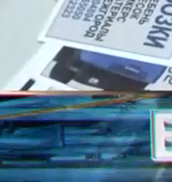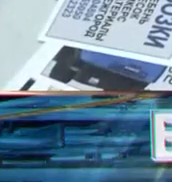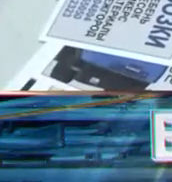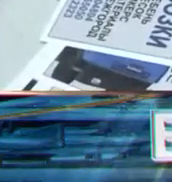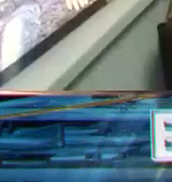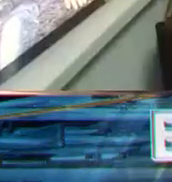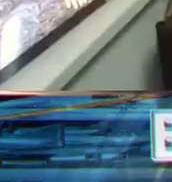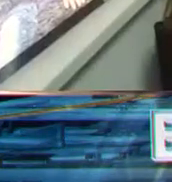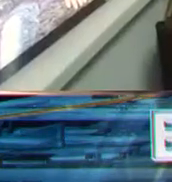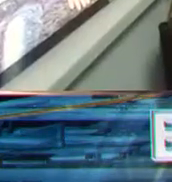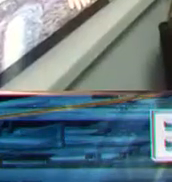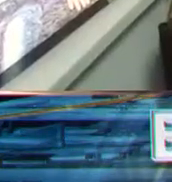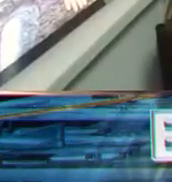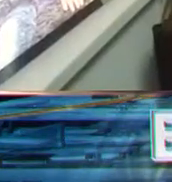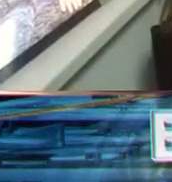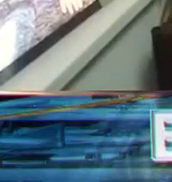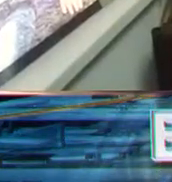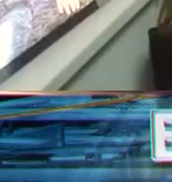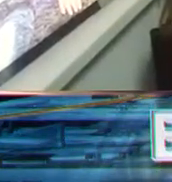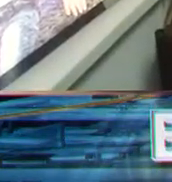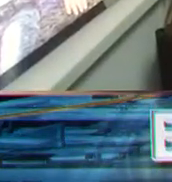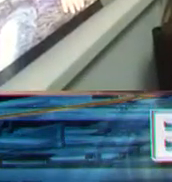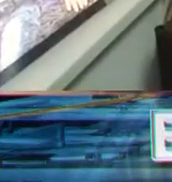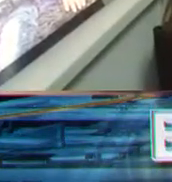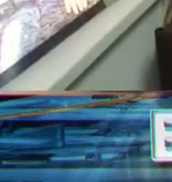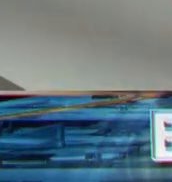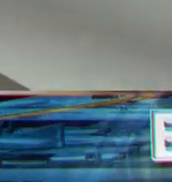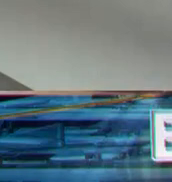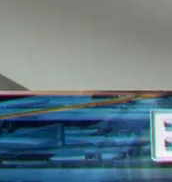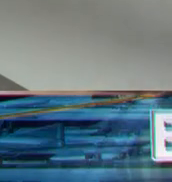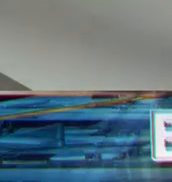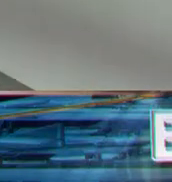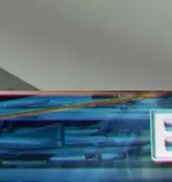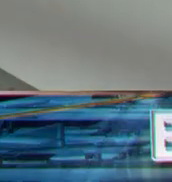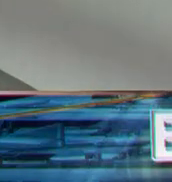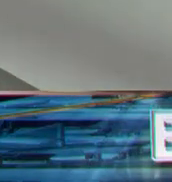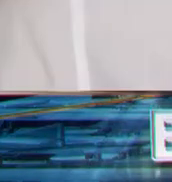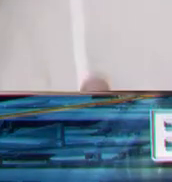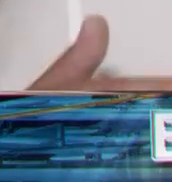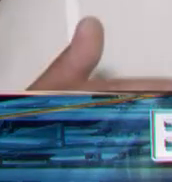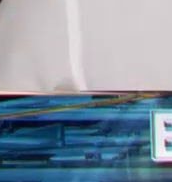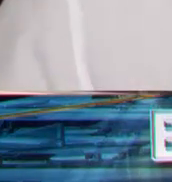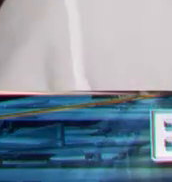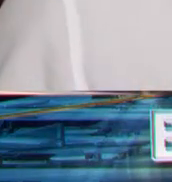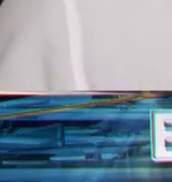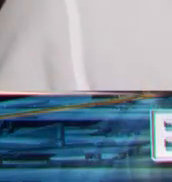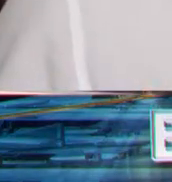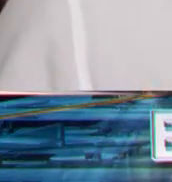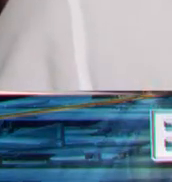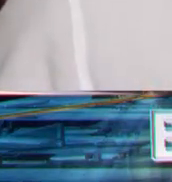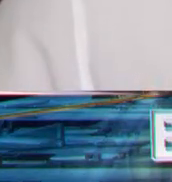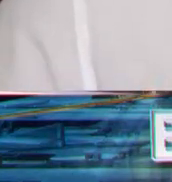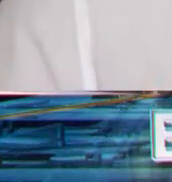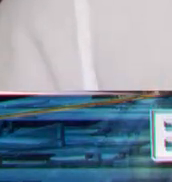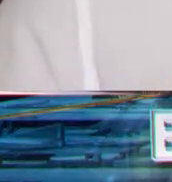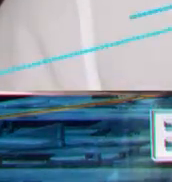Бастау бизнеске пандемия кедергі емес. Кәсіпкерлік курстары онлайн форматта өткізіліп жатыр. 700-де адам оқыды